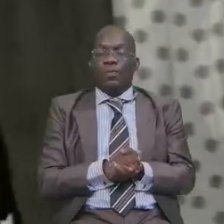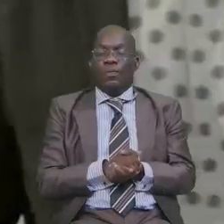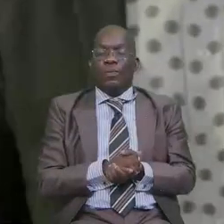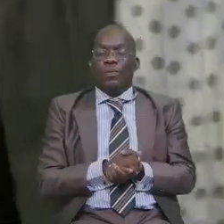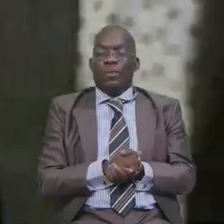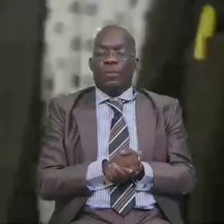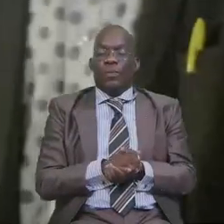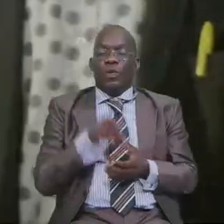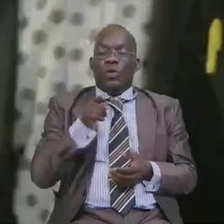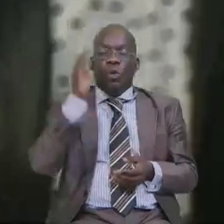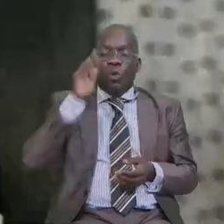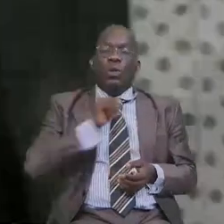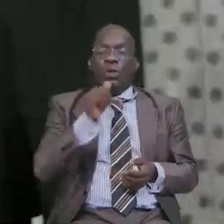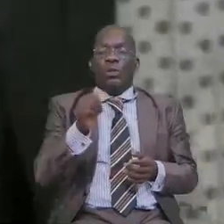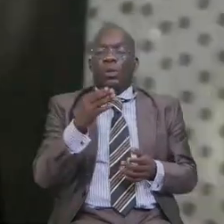Tu ne manqueras pas